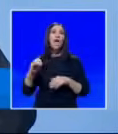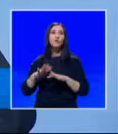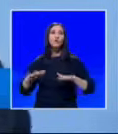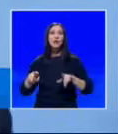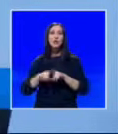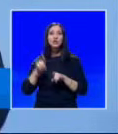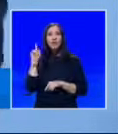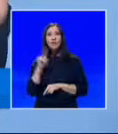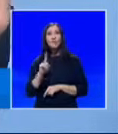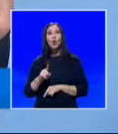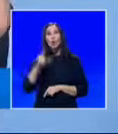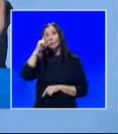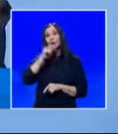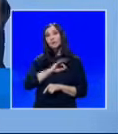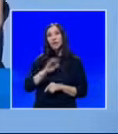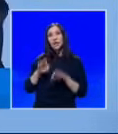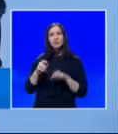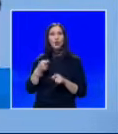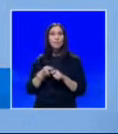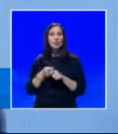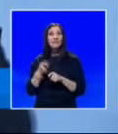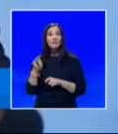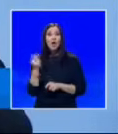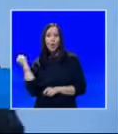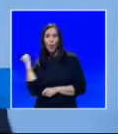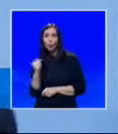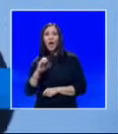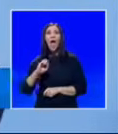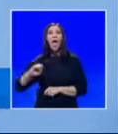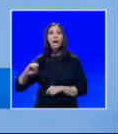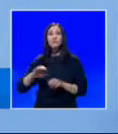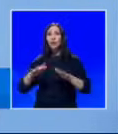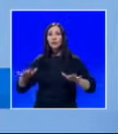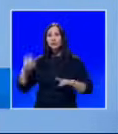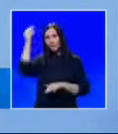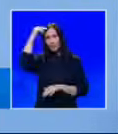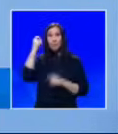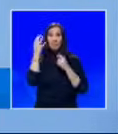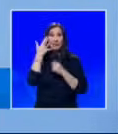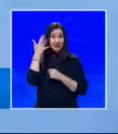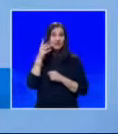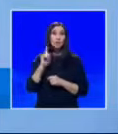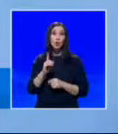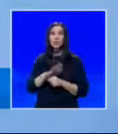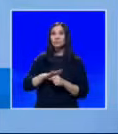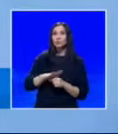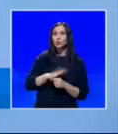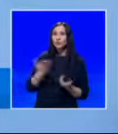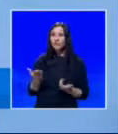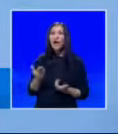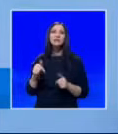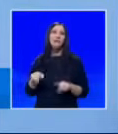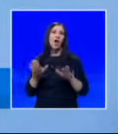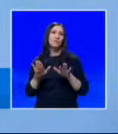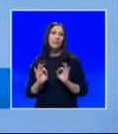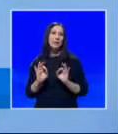Путин печели изборите, той го прави това и удря евроатлантизма в България, представете ли си го, и щяха да се мотивират. А сега в момента те остават пак в същата